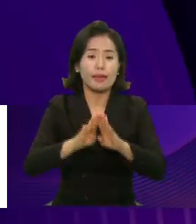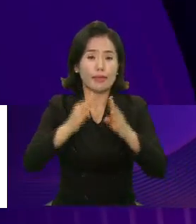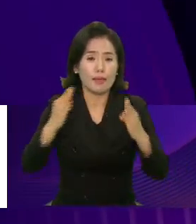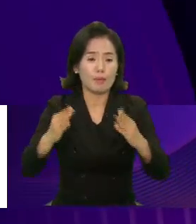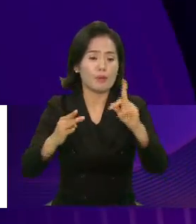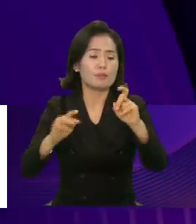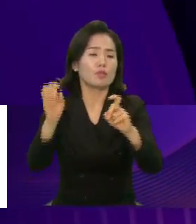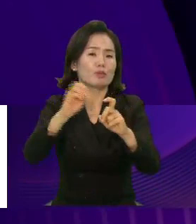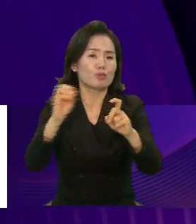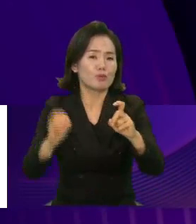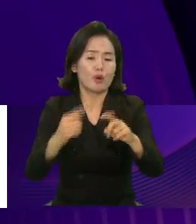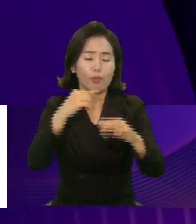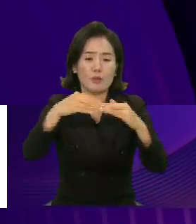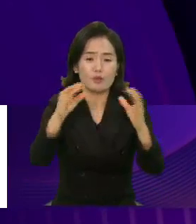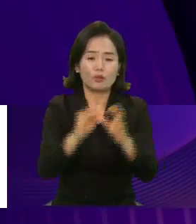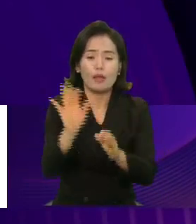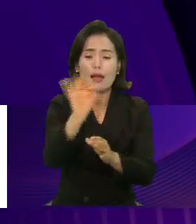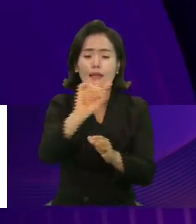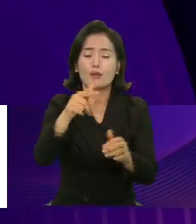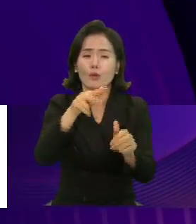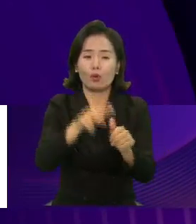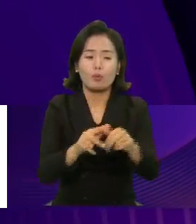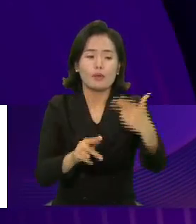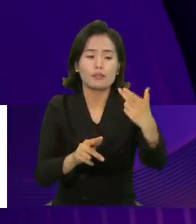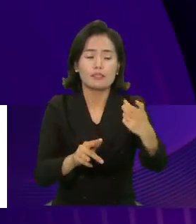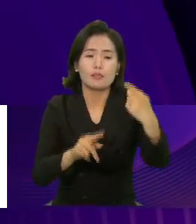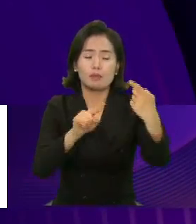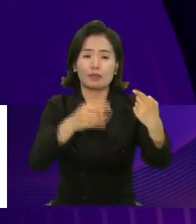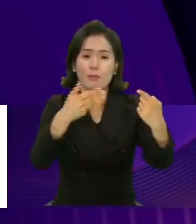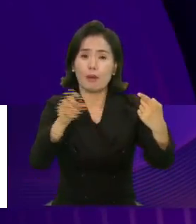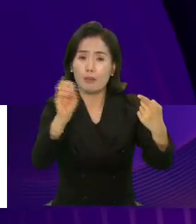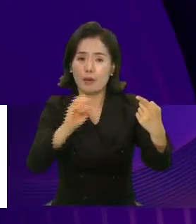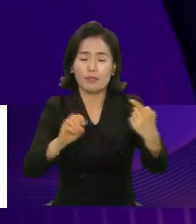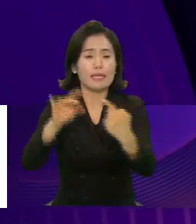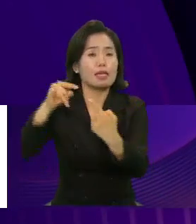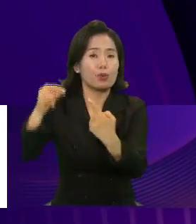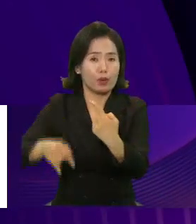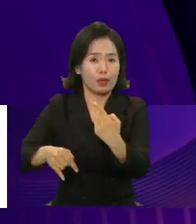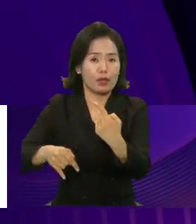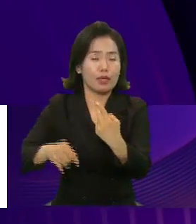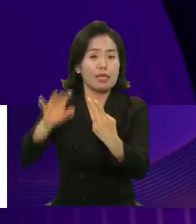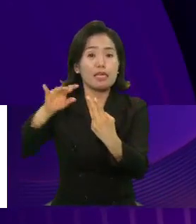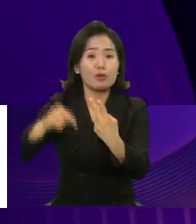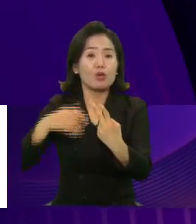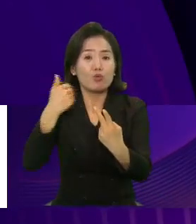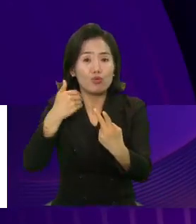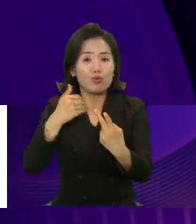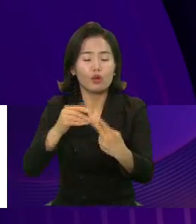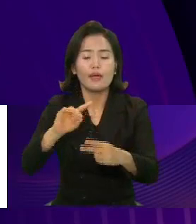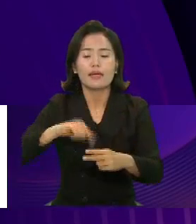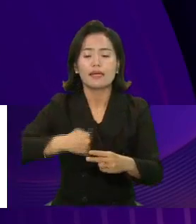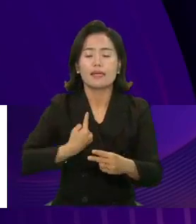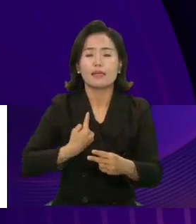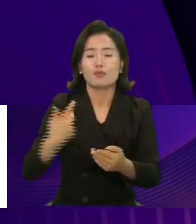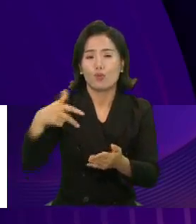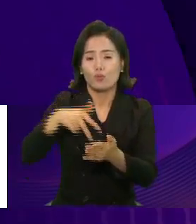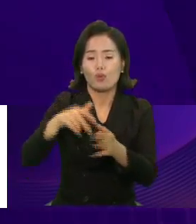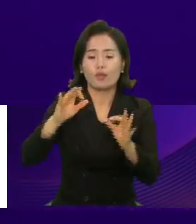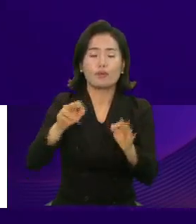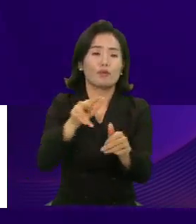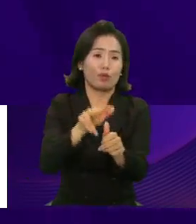11% 진행된 가운데 더불어민주당 안도걸 후보 71.8%로 1위를 기록합니다. 2위는 무소속 김성환 후보입니다.